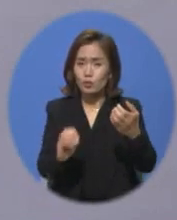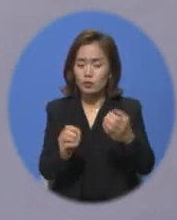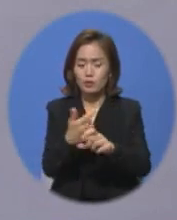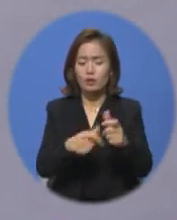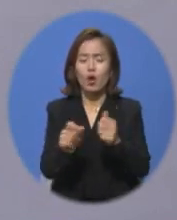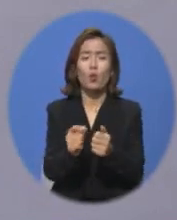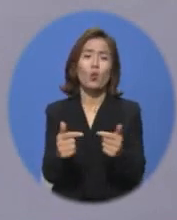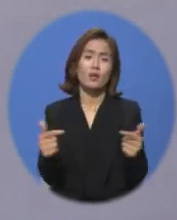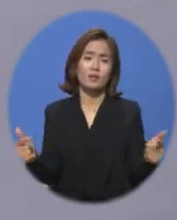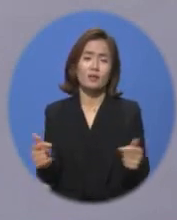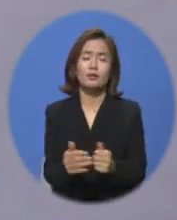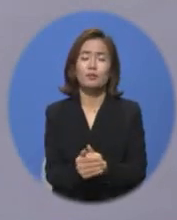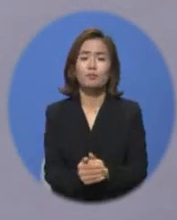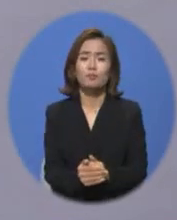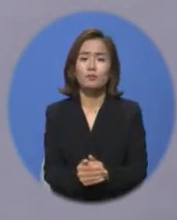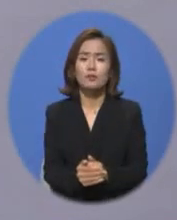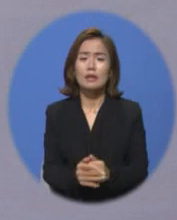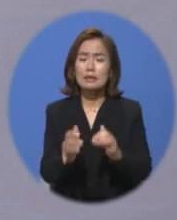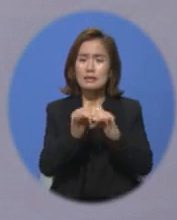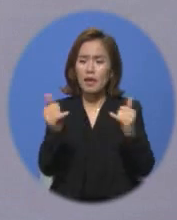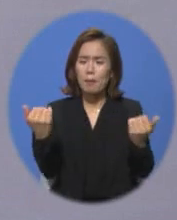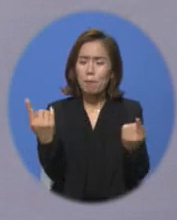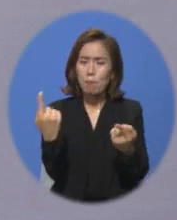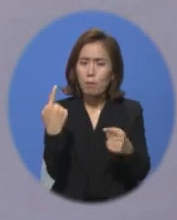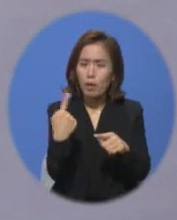민주주의국가이자인권을존중하는국가로서대한민국은